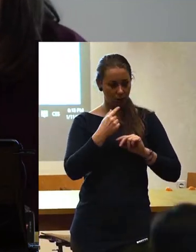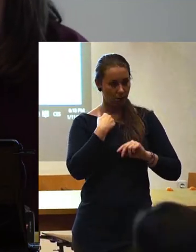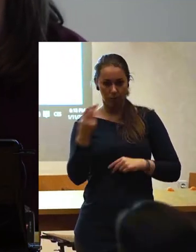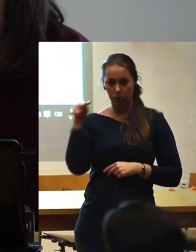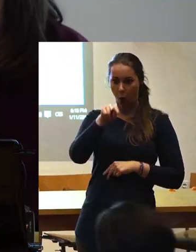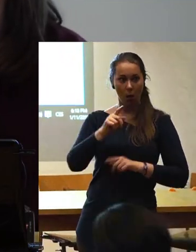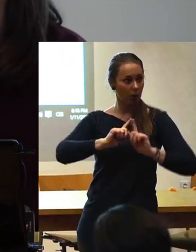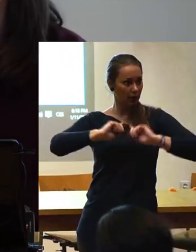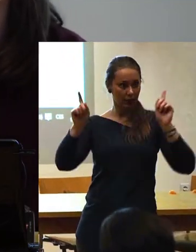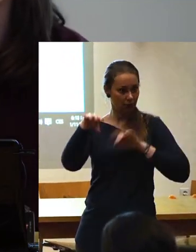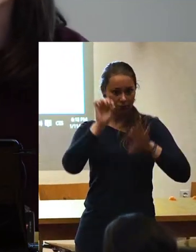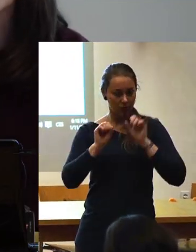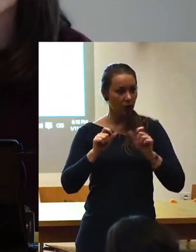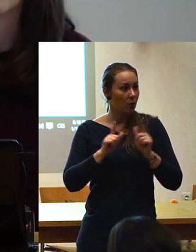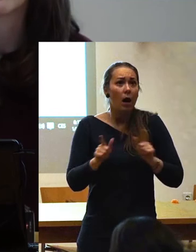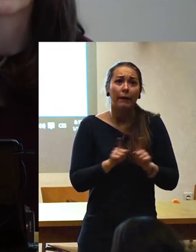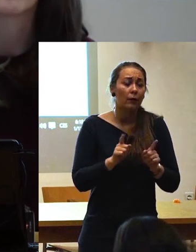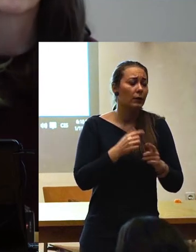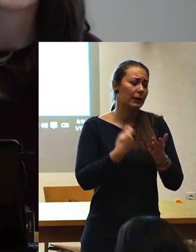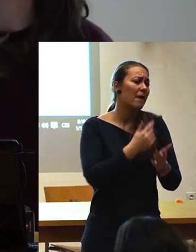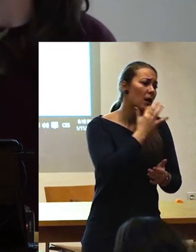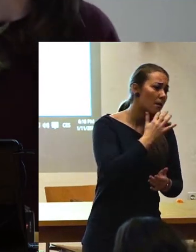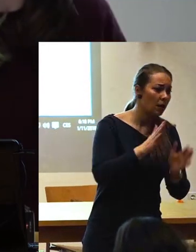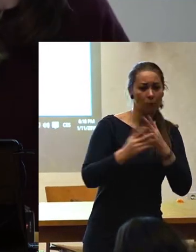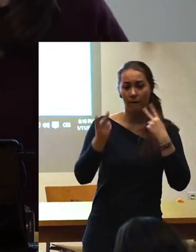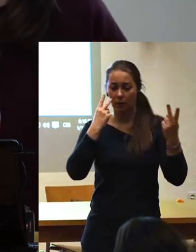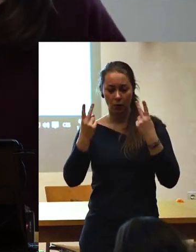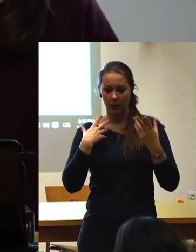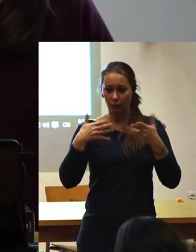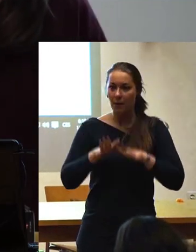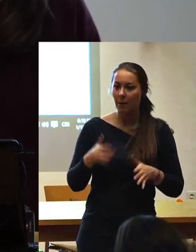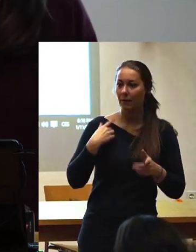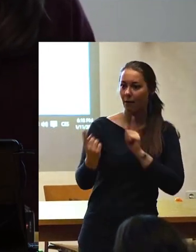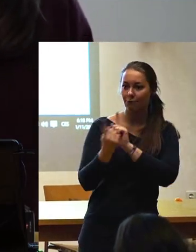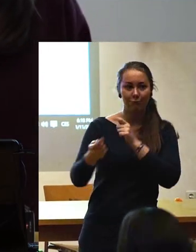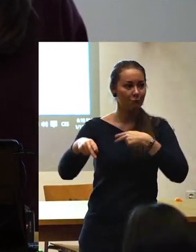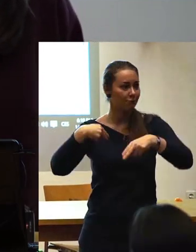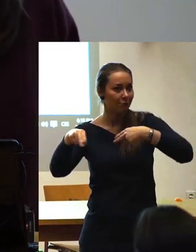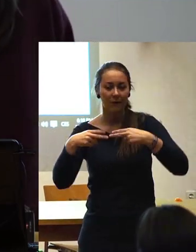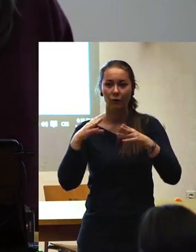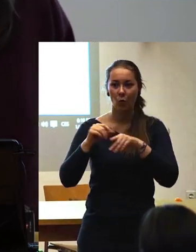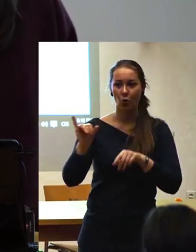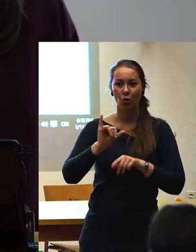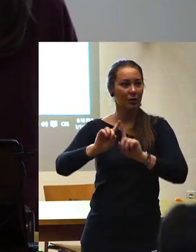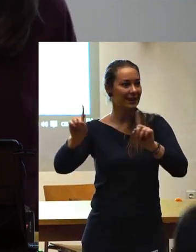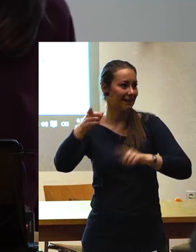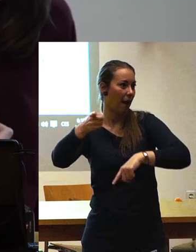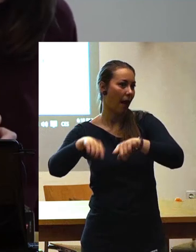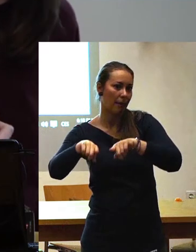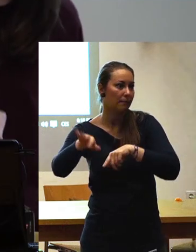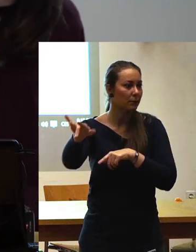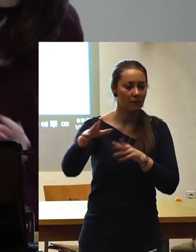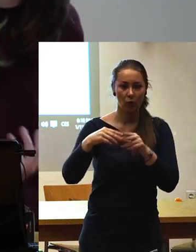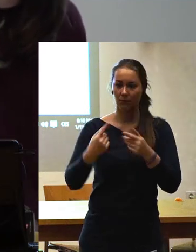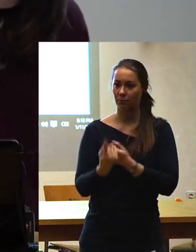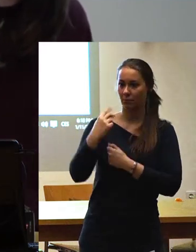to ta vizuální nebo verbální. A je to pro nás zajímavé o tom uvažovat, protože když jsme v pozici lidí, kteří interpretují ta